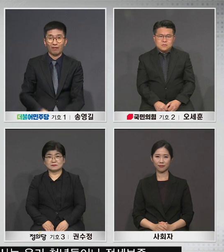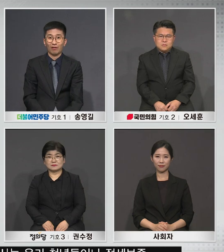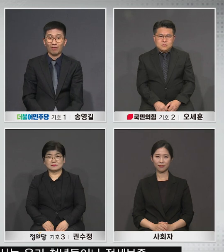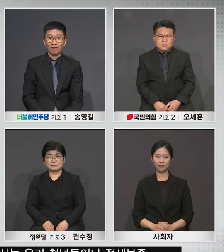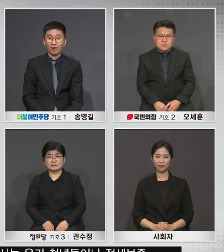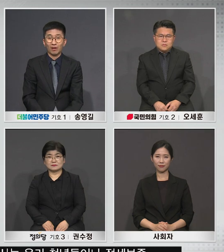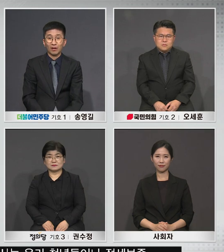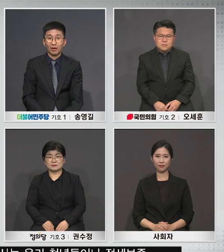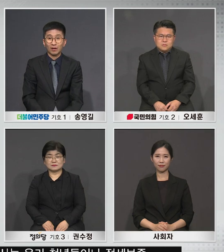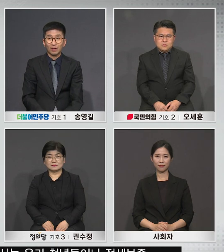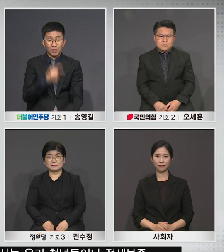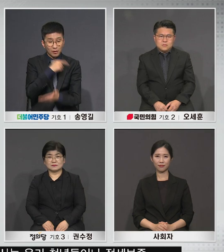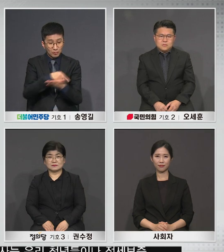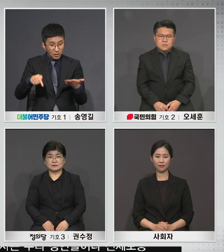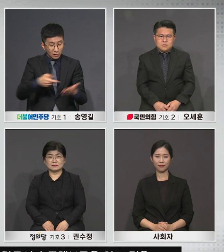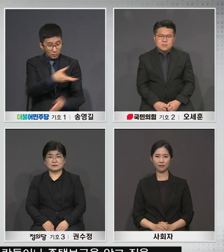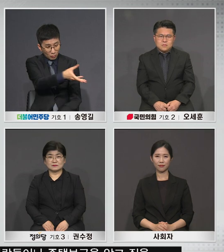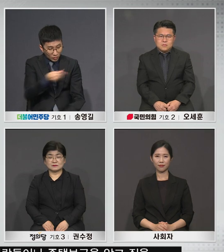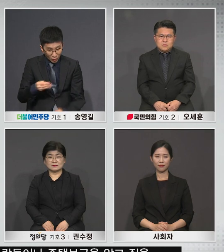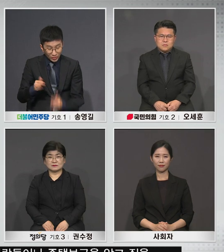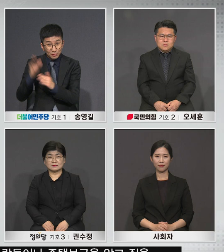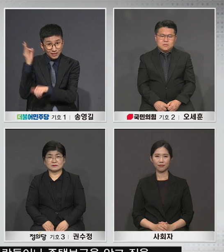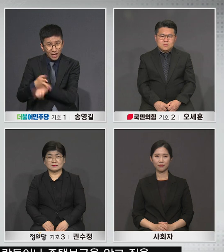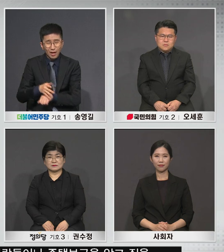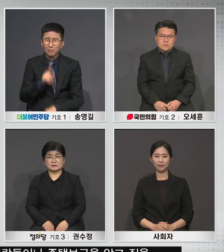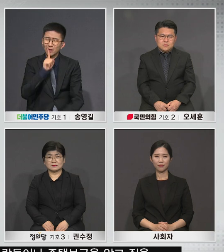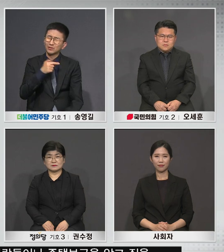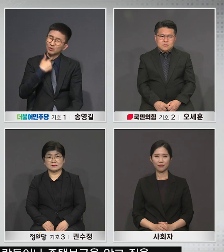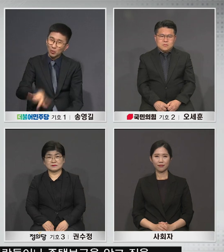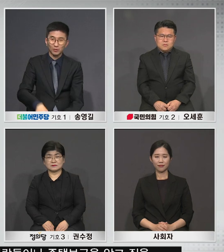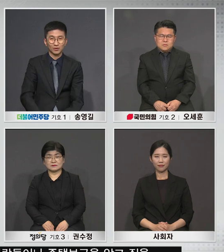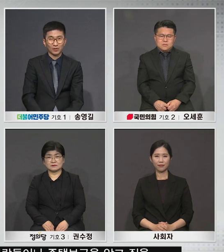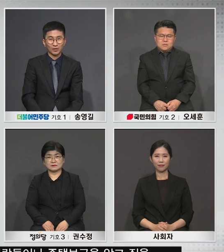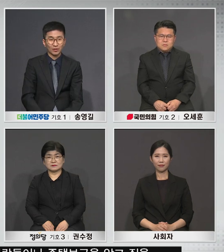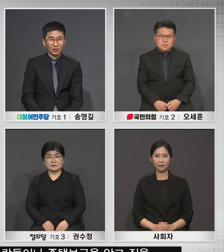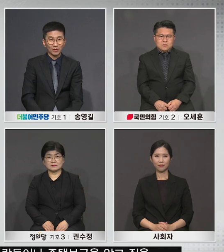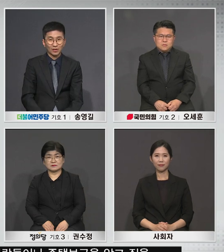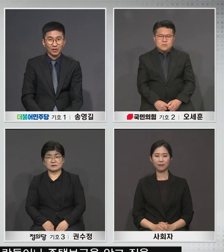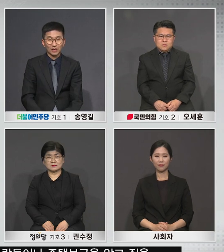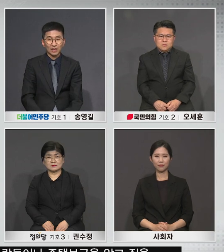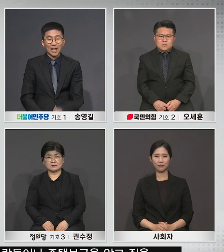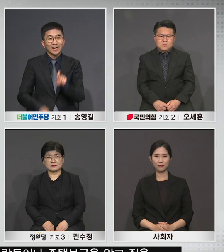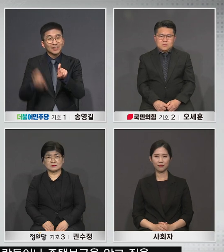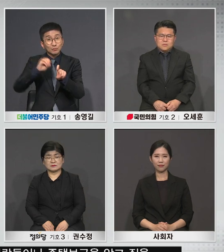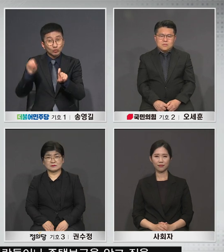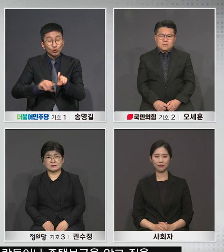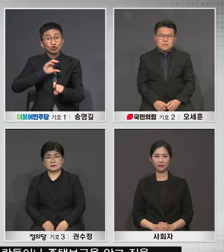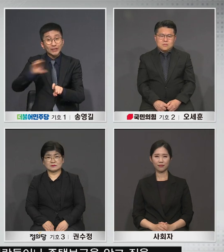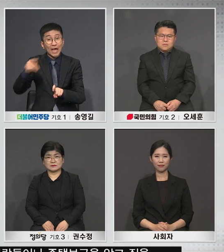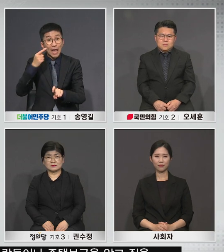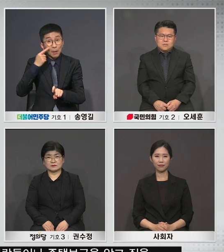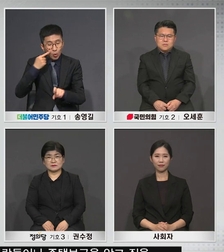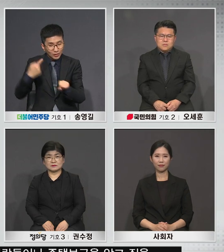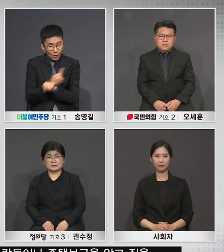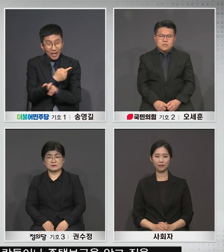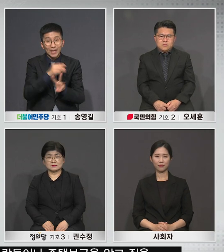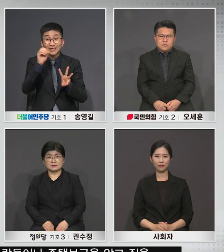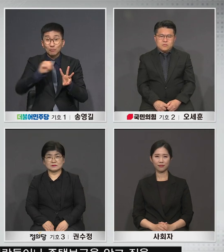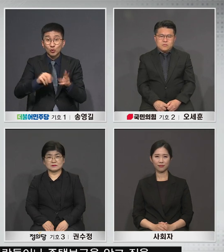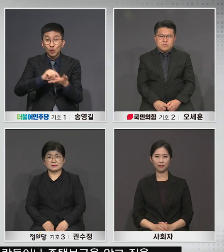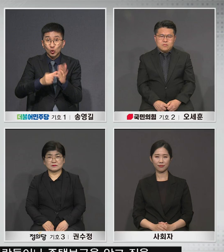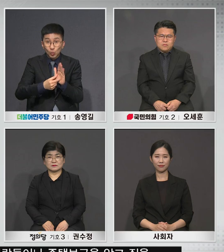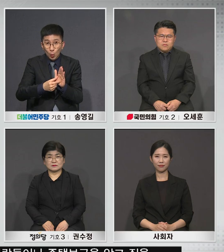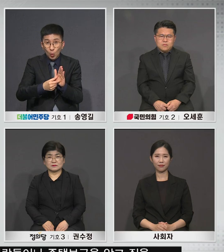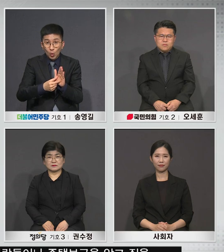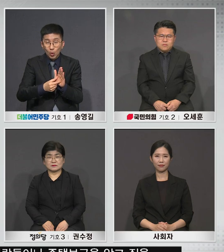빚 내서 집 사라는 게 아니라 집을 사지 말고 10%를 투자하고 나머지 3%의 절의의 임차료로 10년